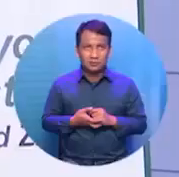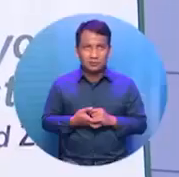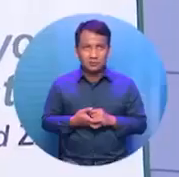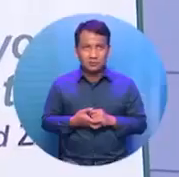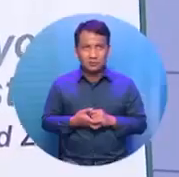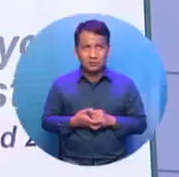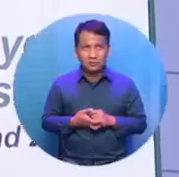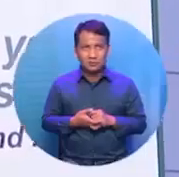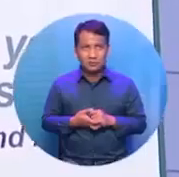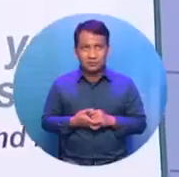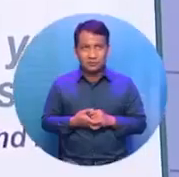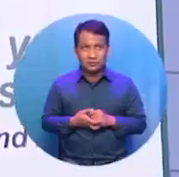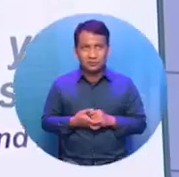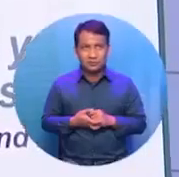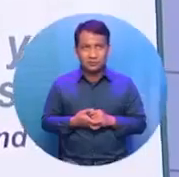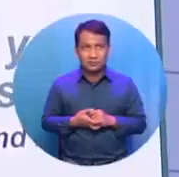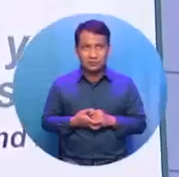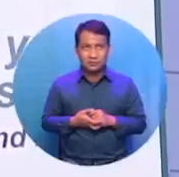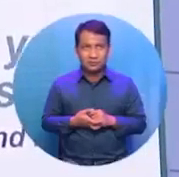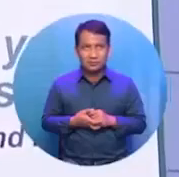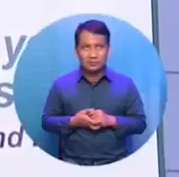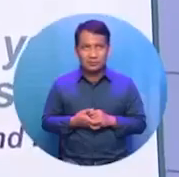Nanonood.